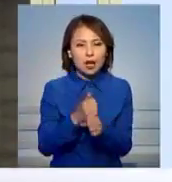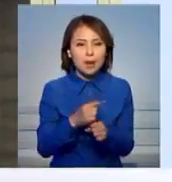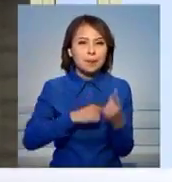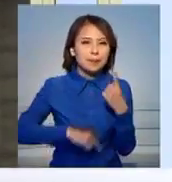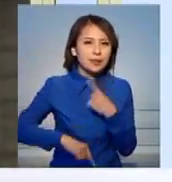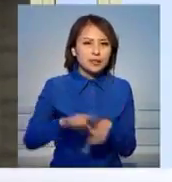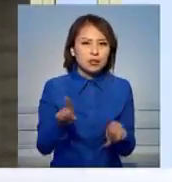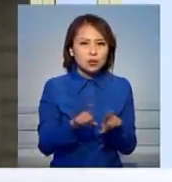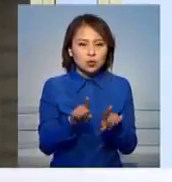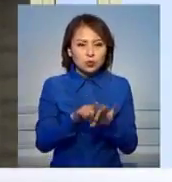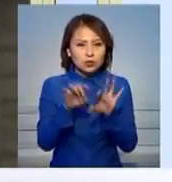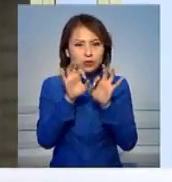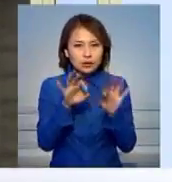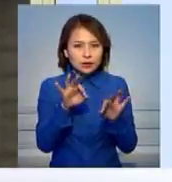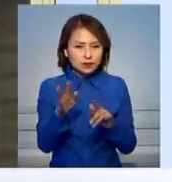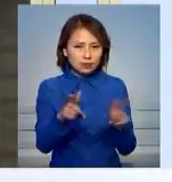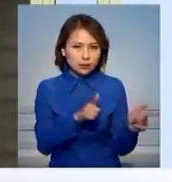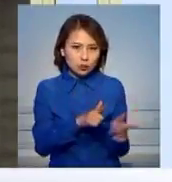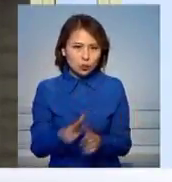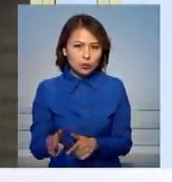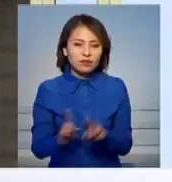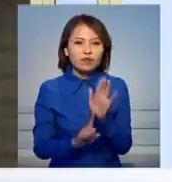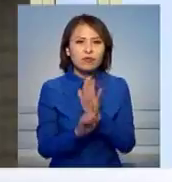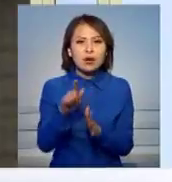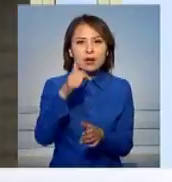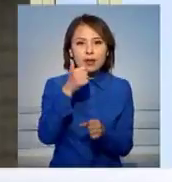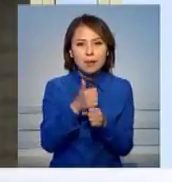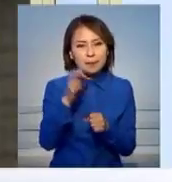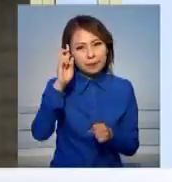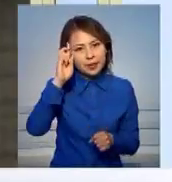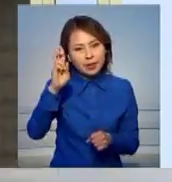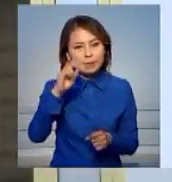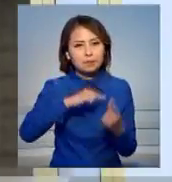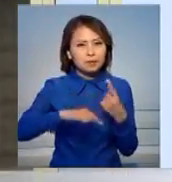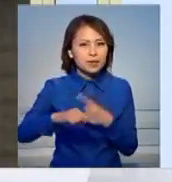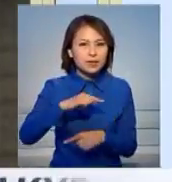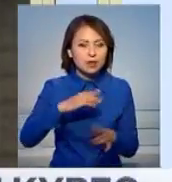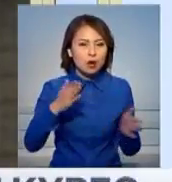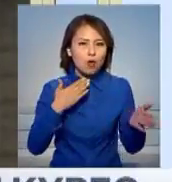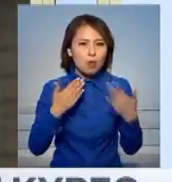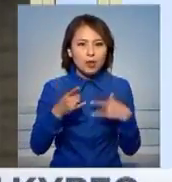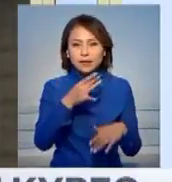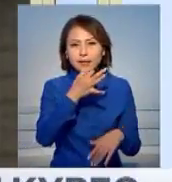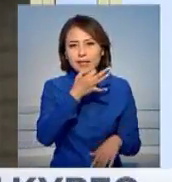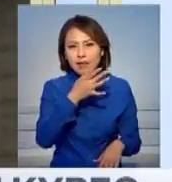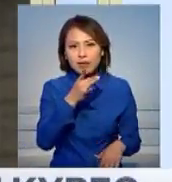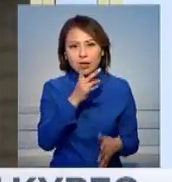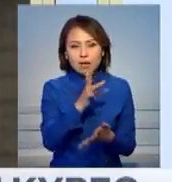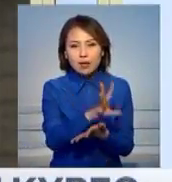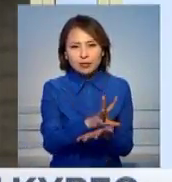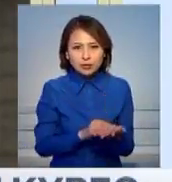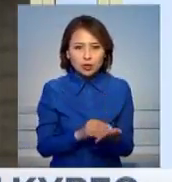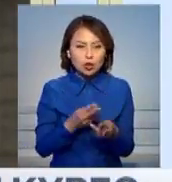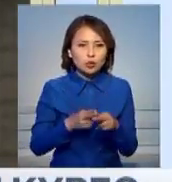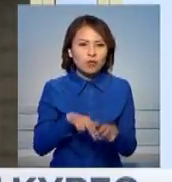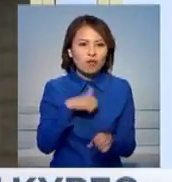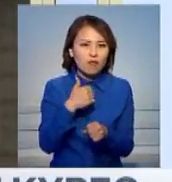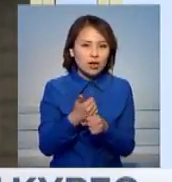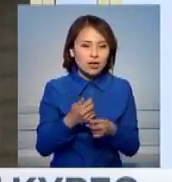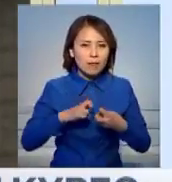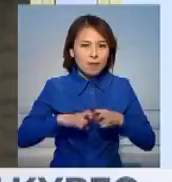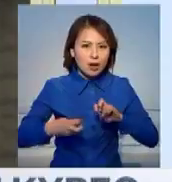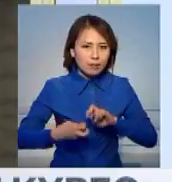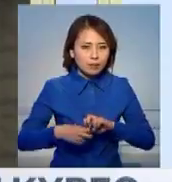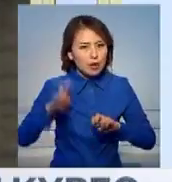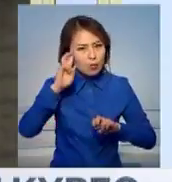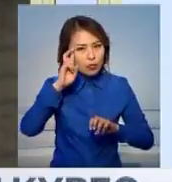саласы да аталмыш мәселені талқылауға дайын. Бастысы, мемлекет пен бизнес қоғамдастықтың көңілінен шығатын үлгі табуға жет. Ал ең басты мәселе